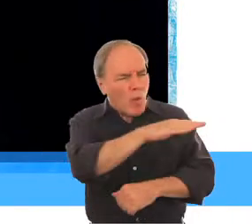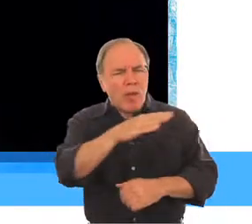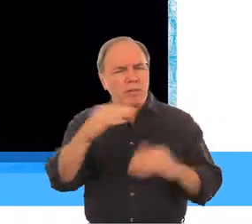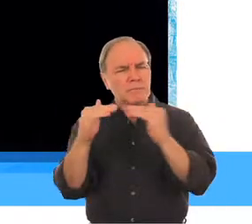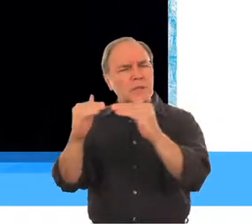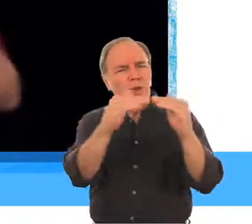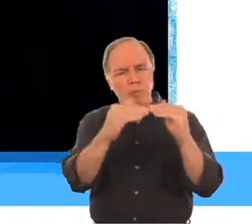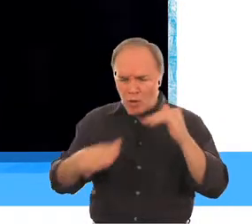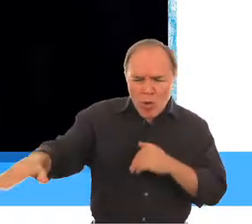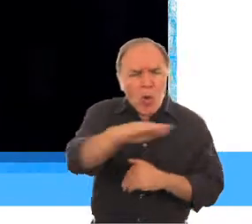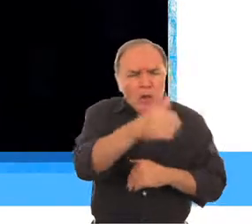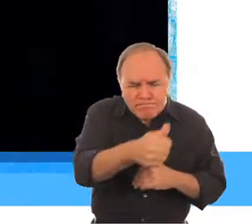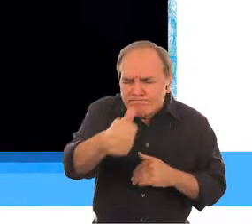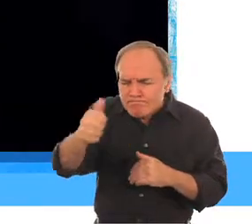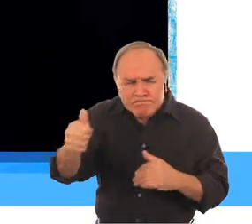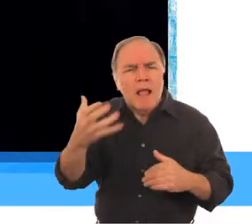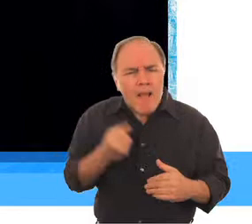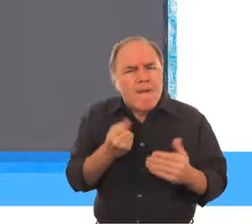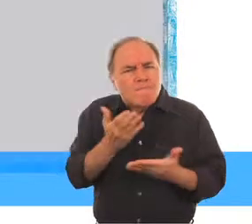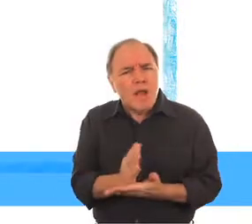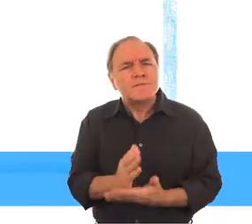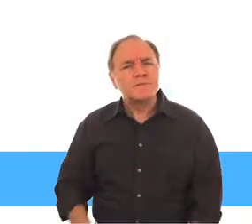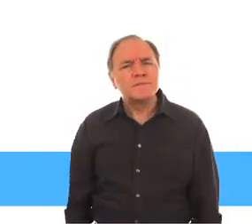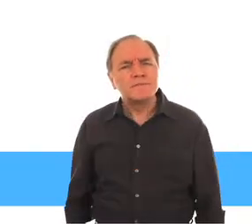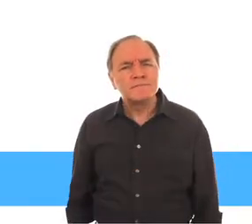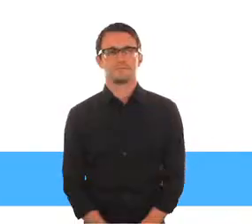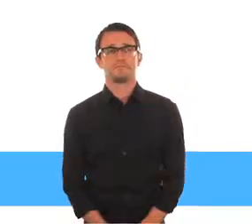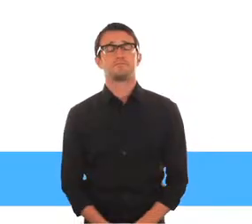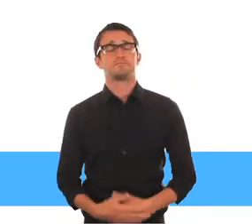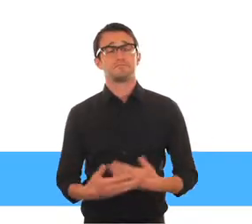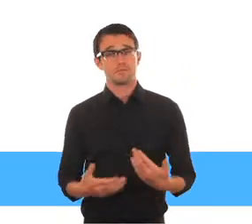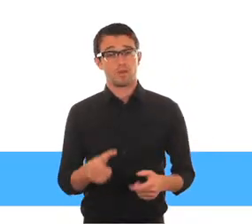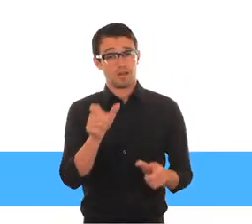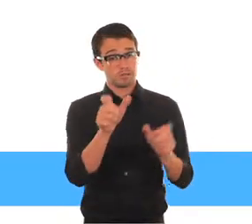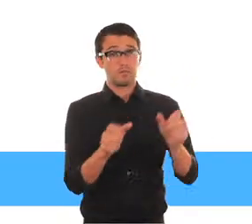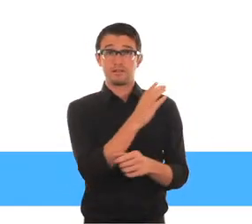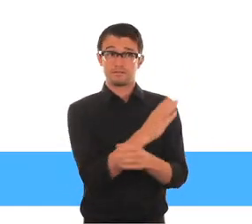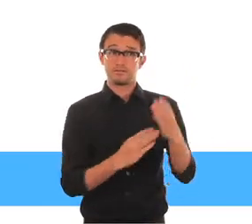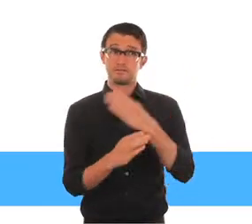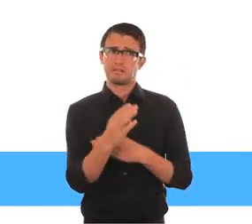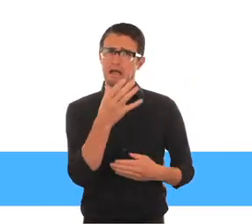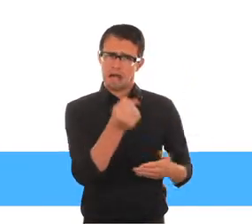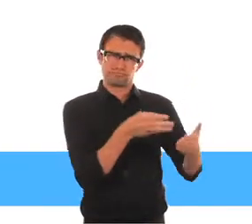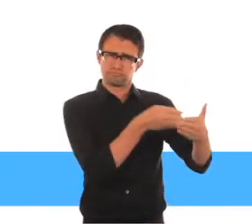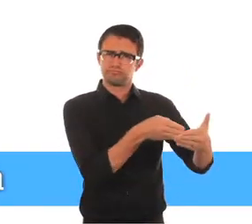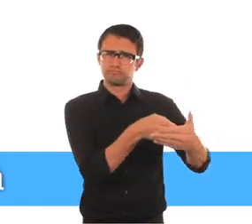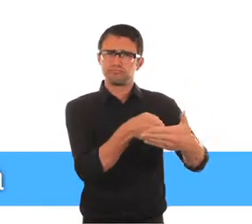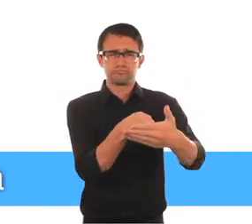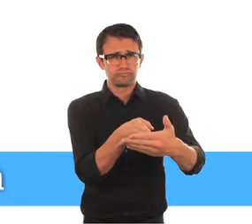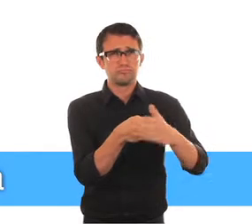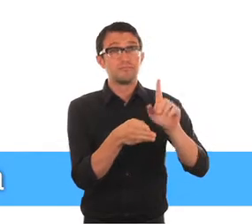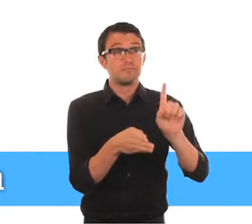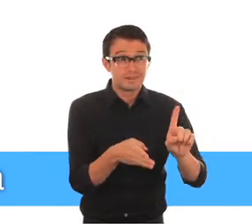sommes tous égaux. Nous avons tous des droits. Chacun de nous a des droits. Mettons de côté les personnes handicapées pour un instant. D'autres